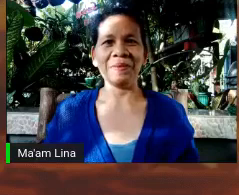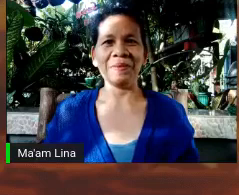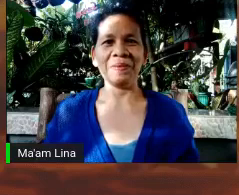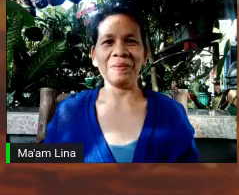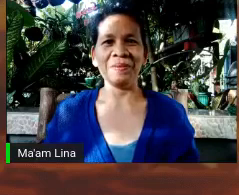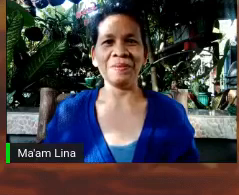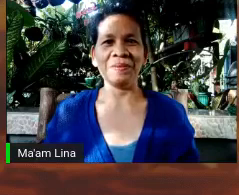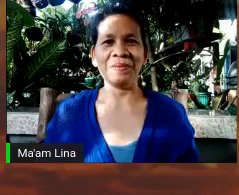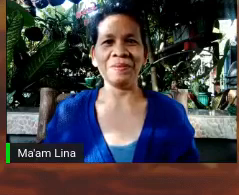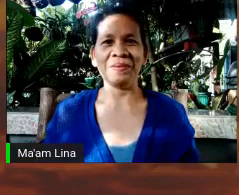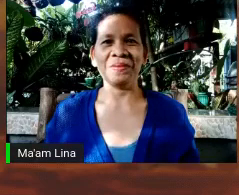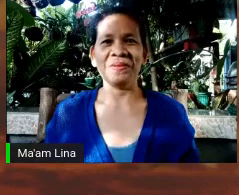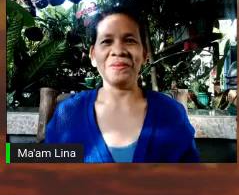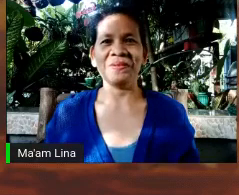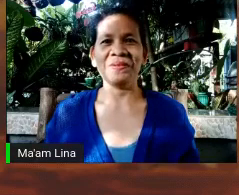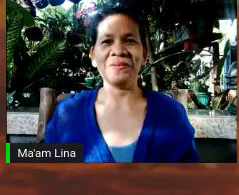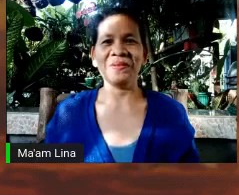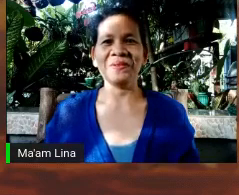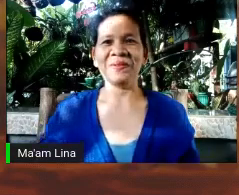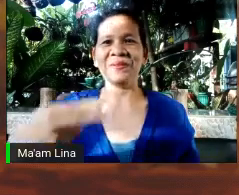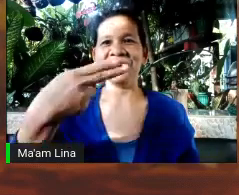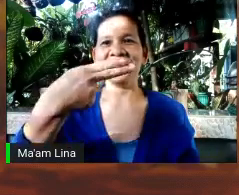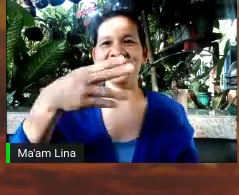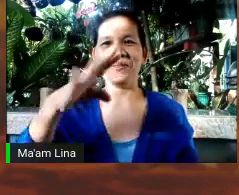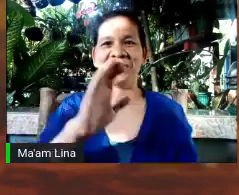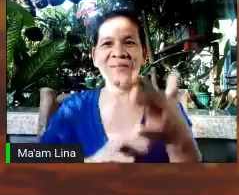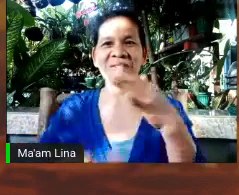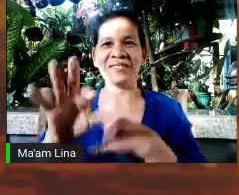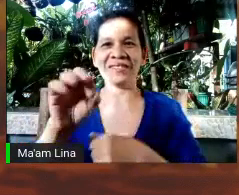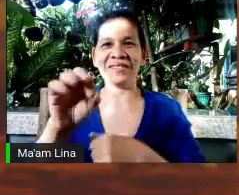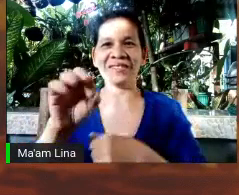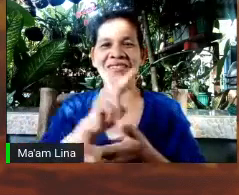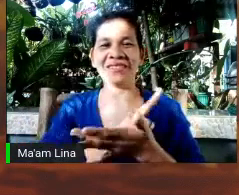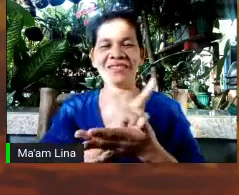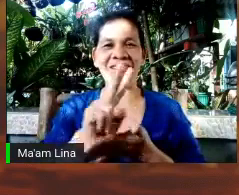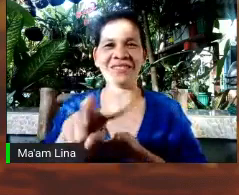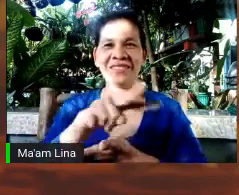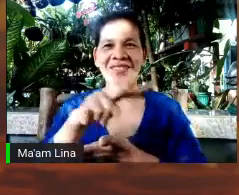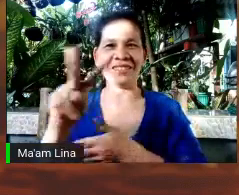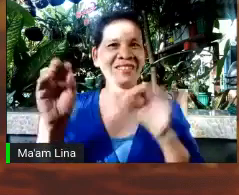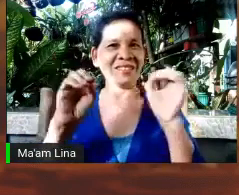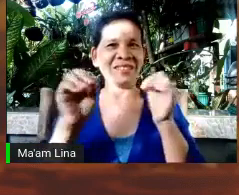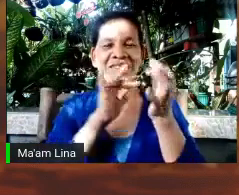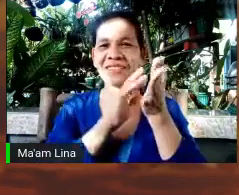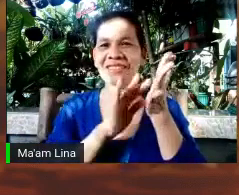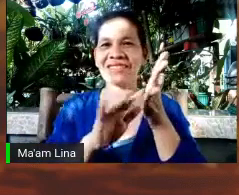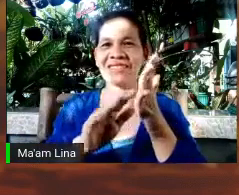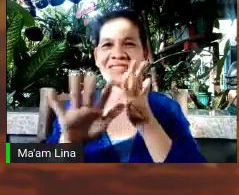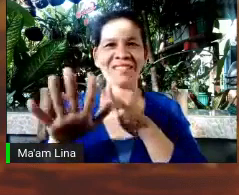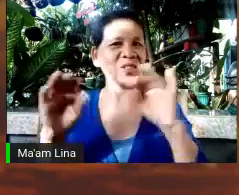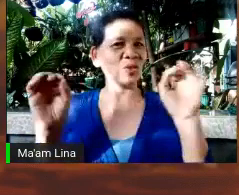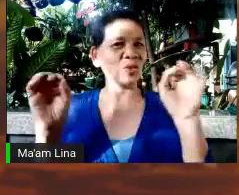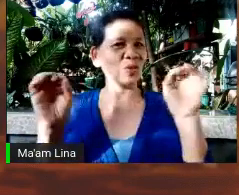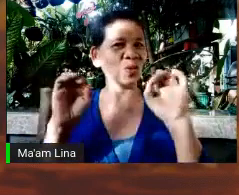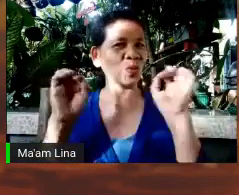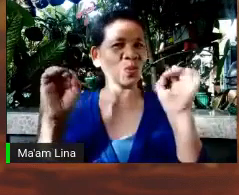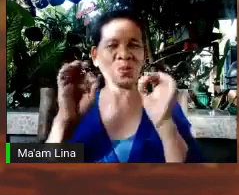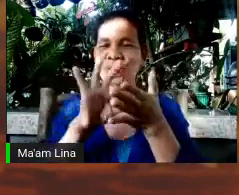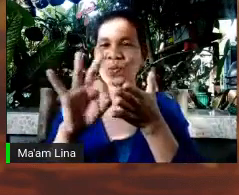So, sabi po sa Hebrews 9 verse 22, without the shedding of blood, there is no forgiveness